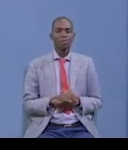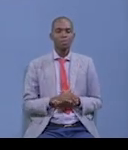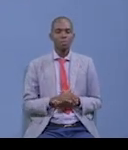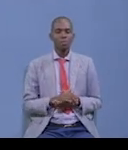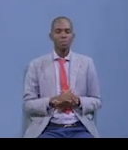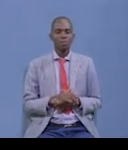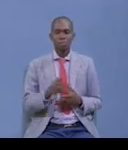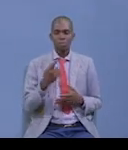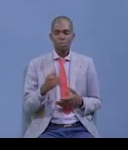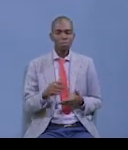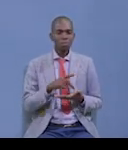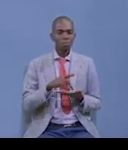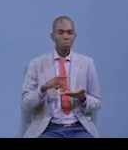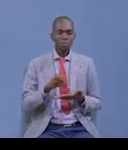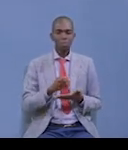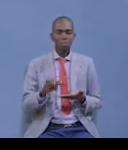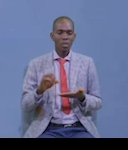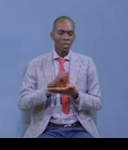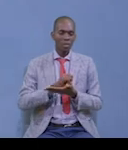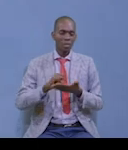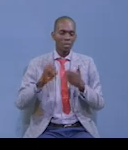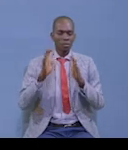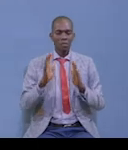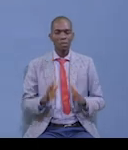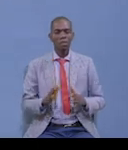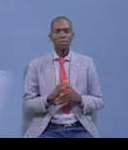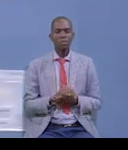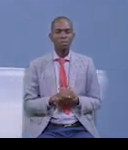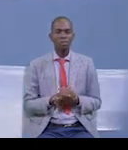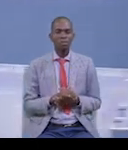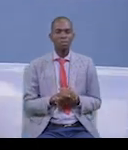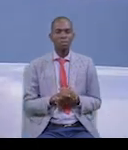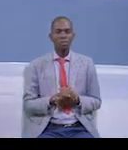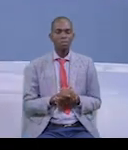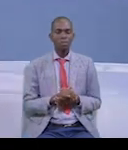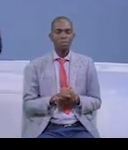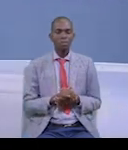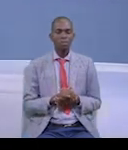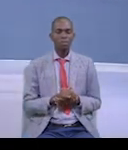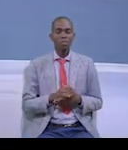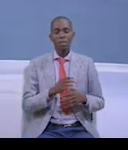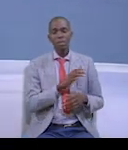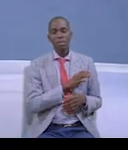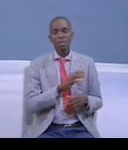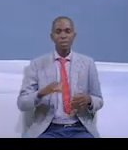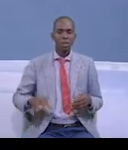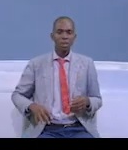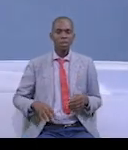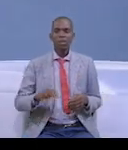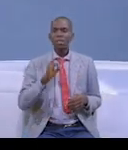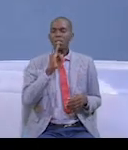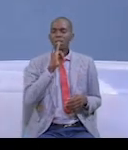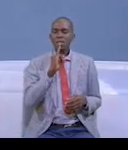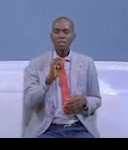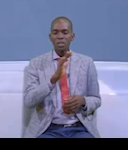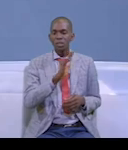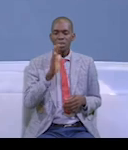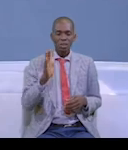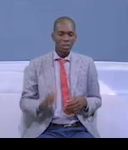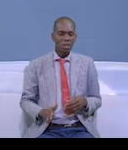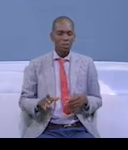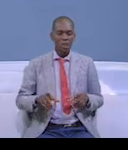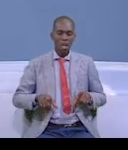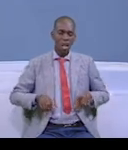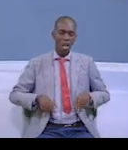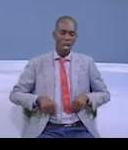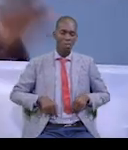The purifying sanctifier. పవిత్రపరచు పరిశుద్ధుడు. Christ is never idle. క్రీస్తు